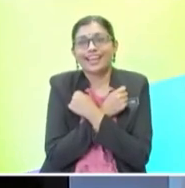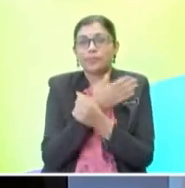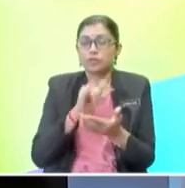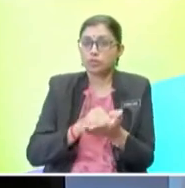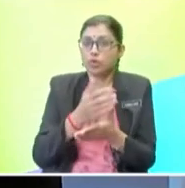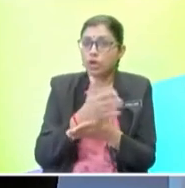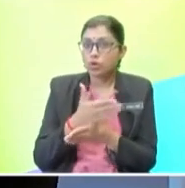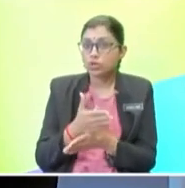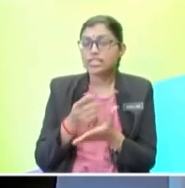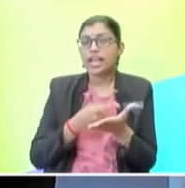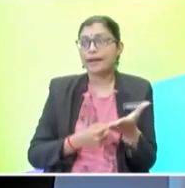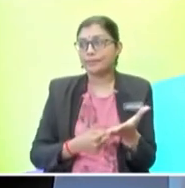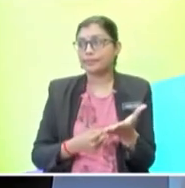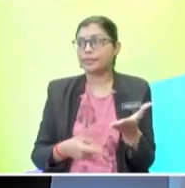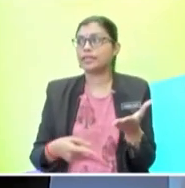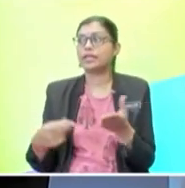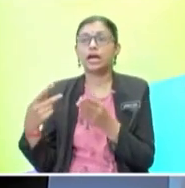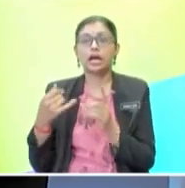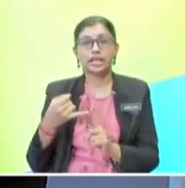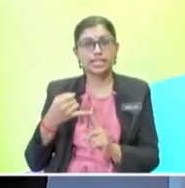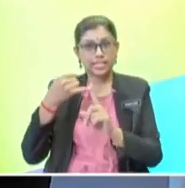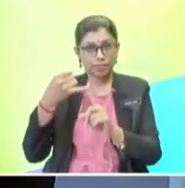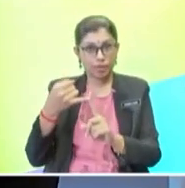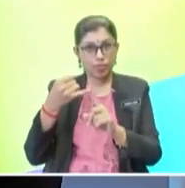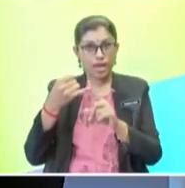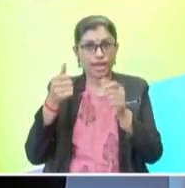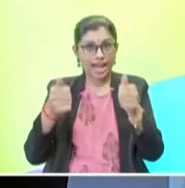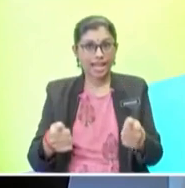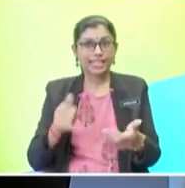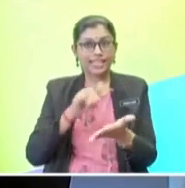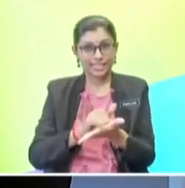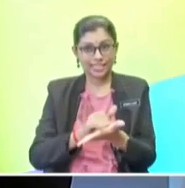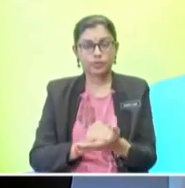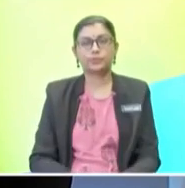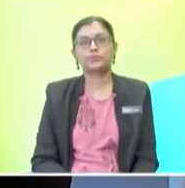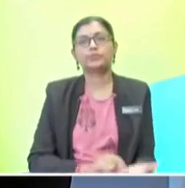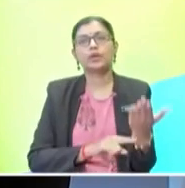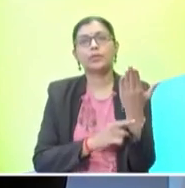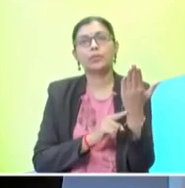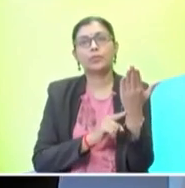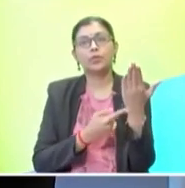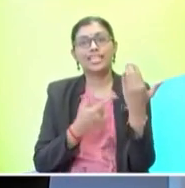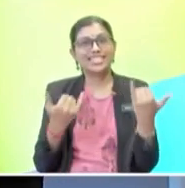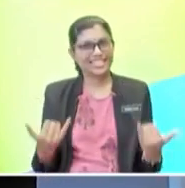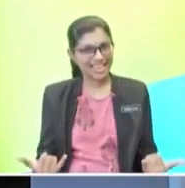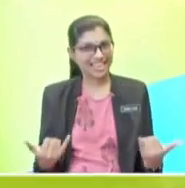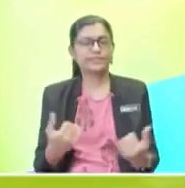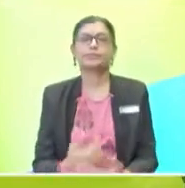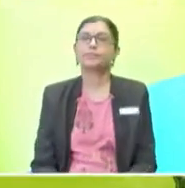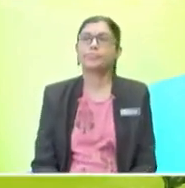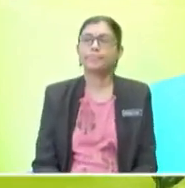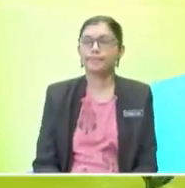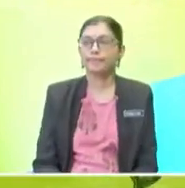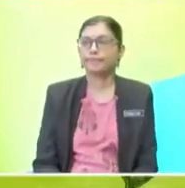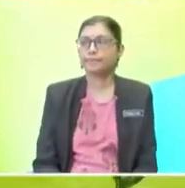akan kongsikan dengan cikgu dan kawan-kawan. Boleh ya? Jadi anda boleh mula daripada sekarang. Okey,